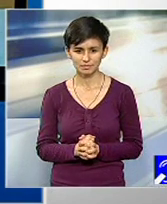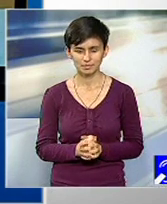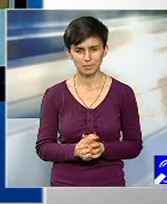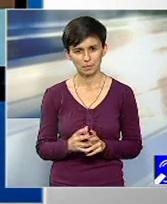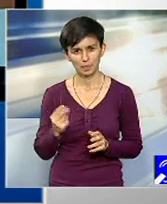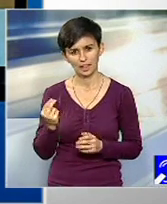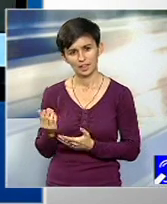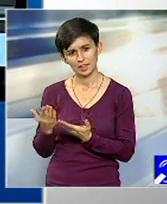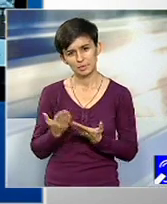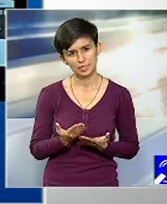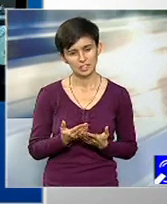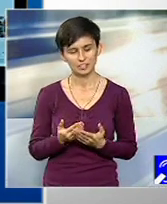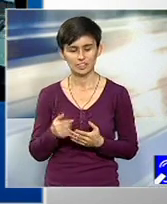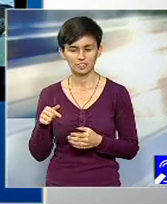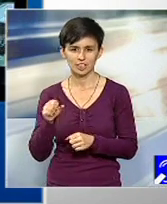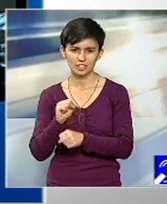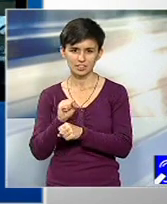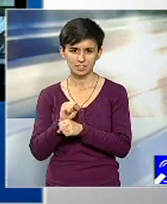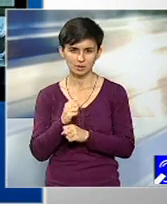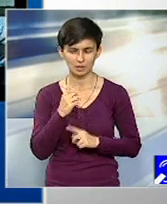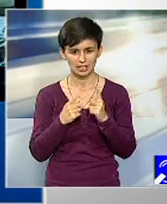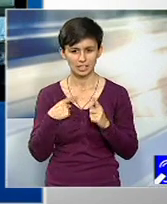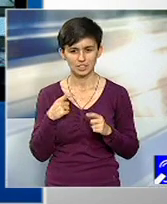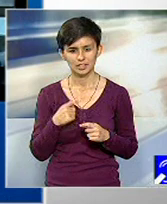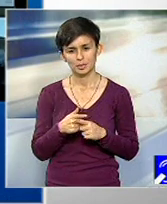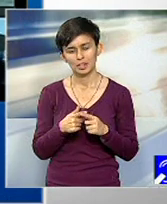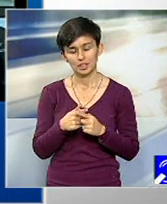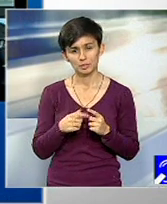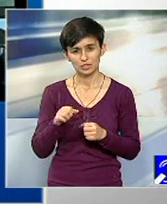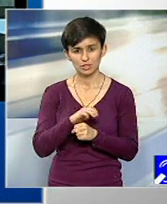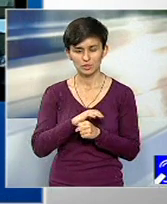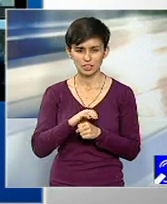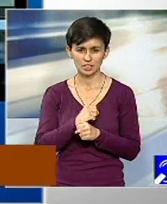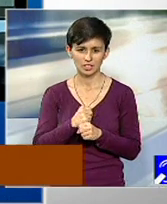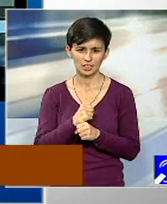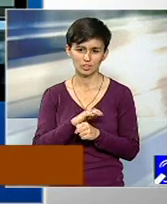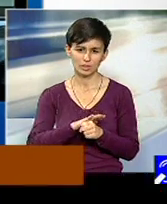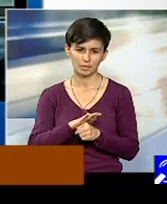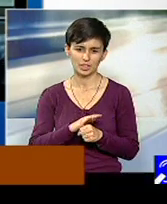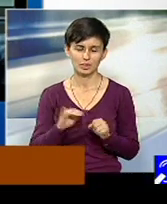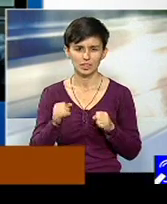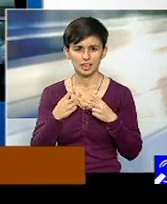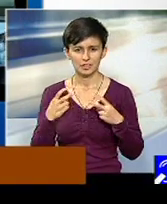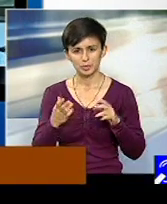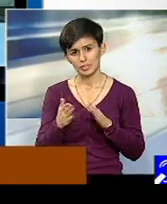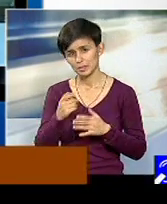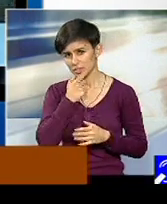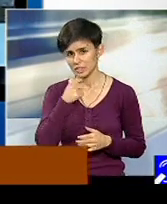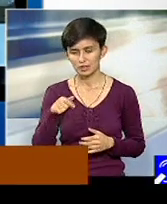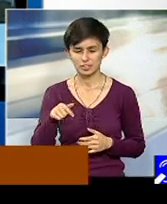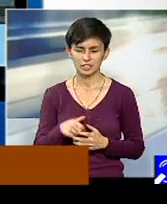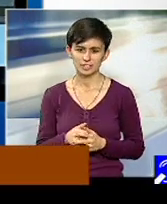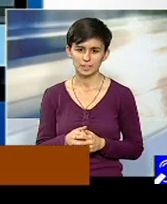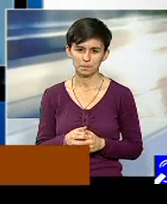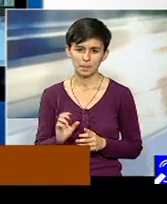Bine v-am regăsit și în această săptămână, dacă tot ne aflăm la mijlocul toamnei, un eveniment recurent începe și în acest an. Este vorba